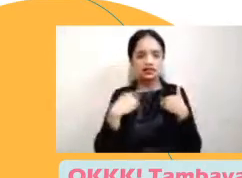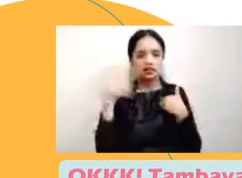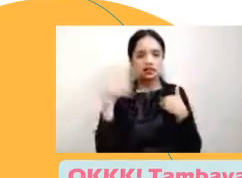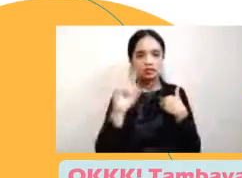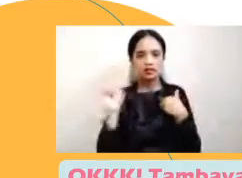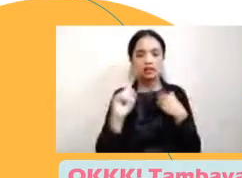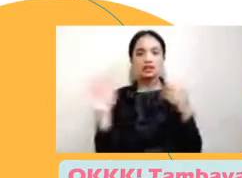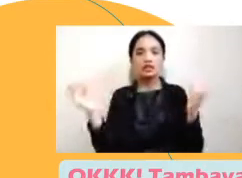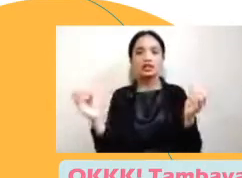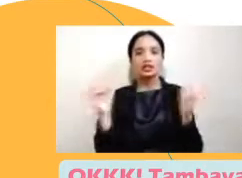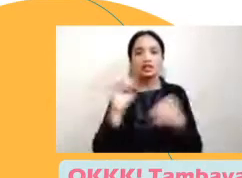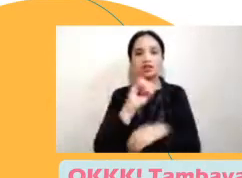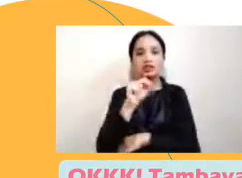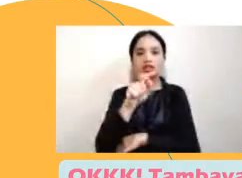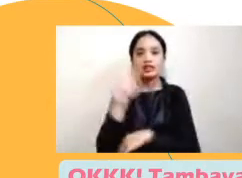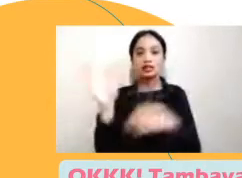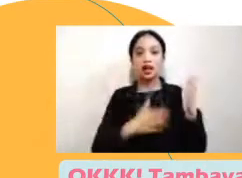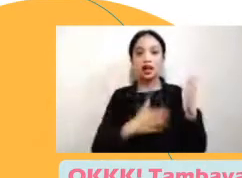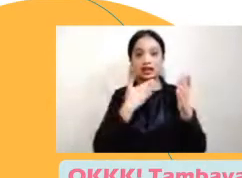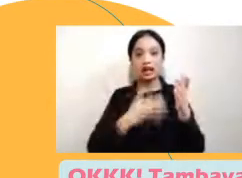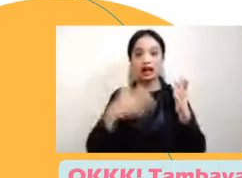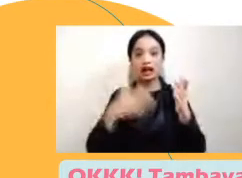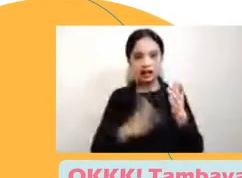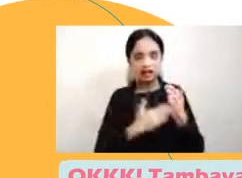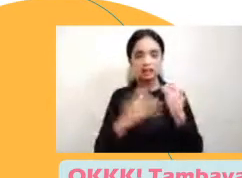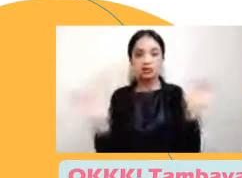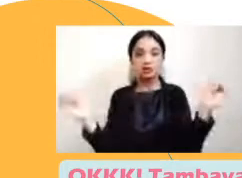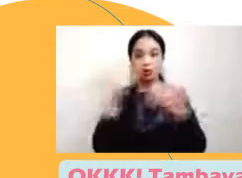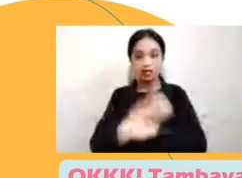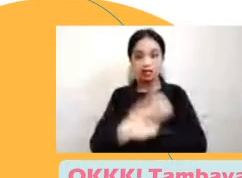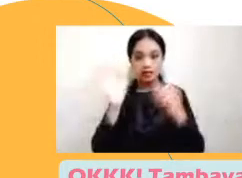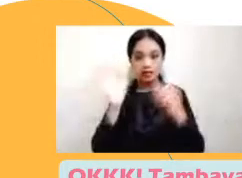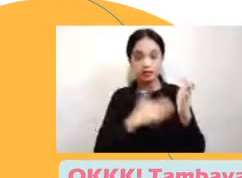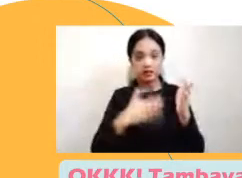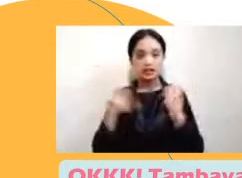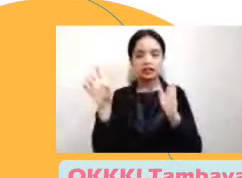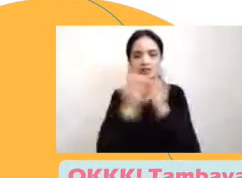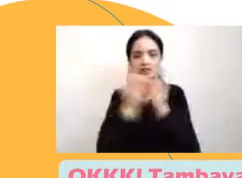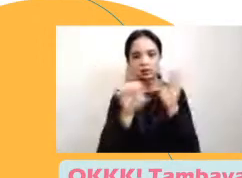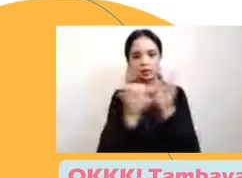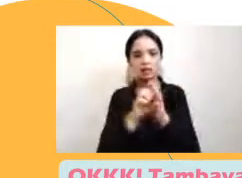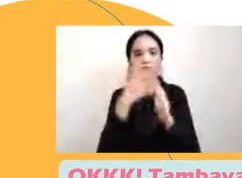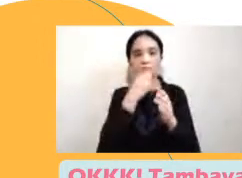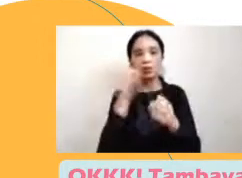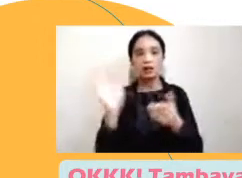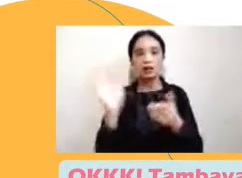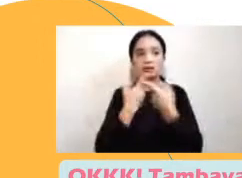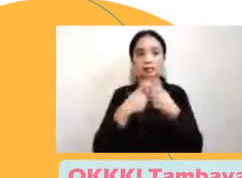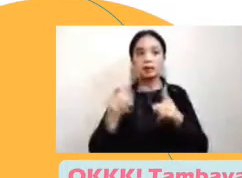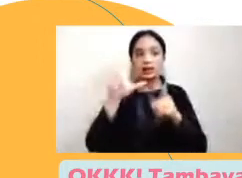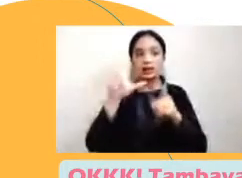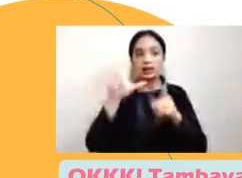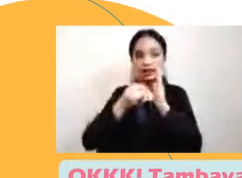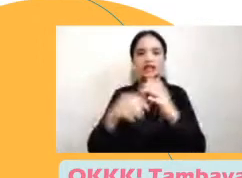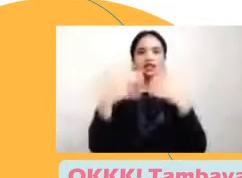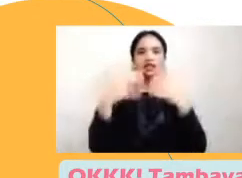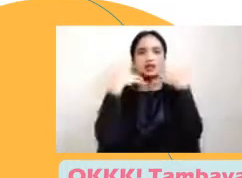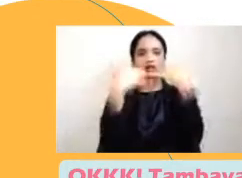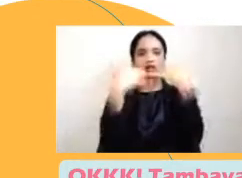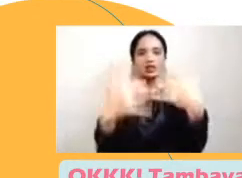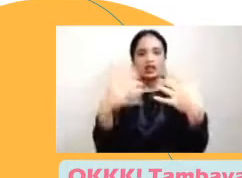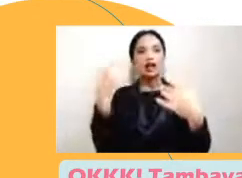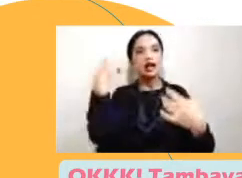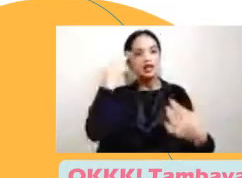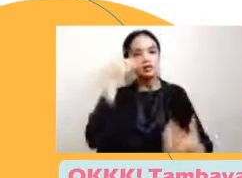IDs tapos suddenly yung station ID ng mga yung mga artista lang kumakanta pero later on yung mga audience na rin. Feeling mo kasali ka sa